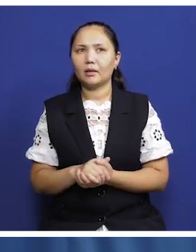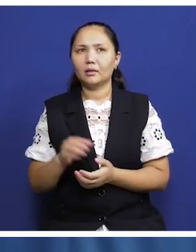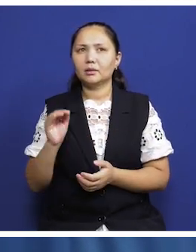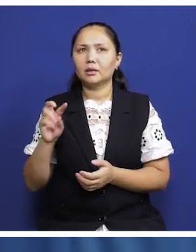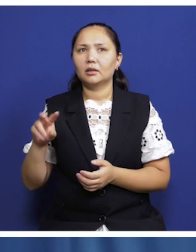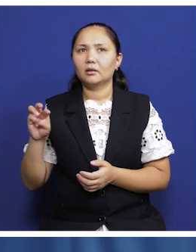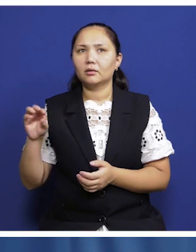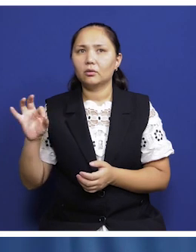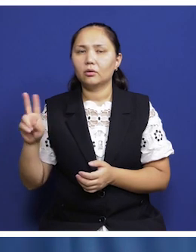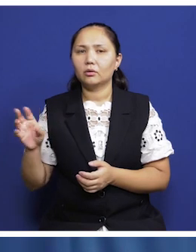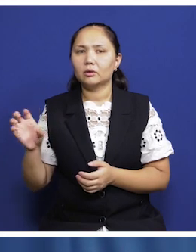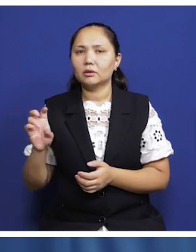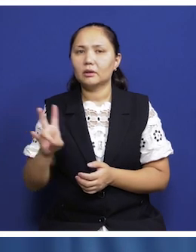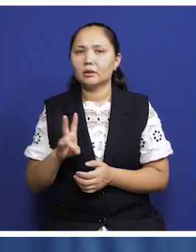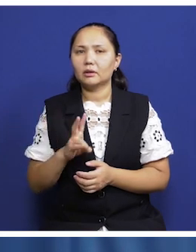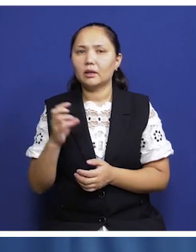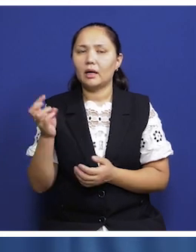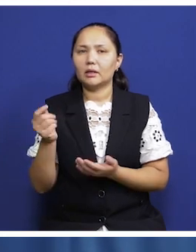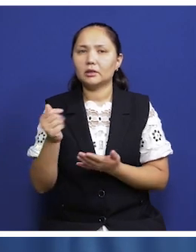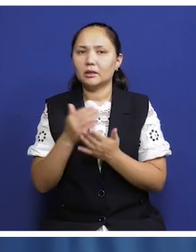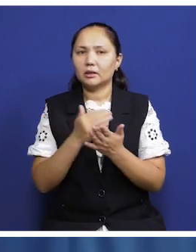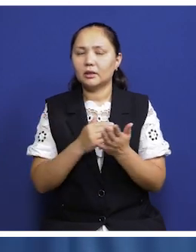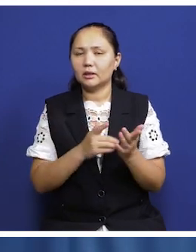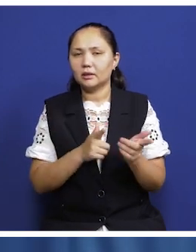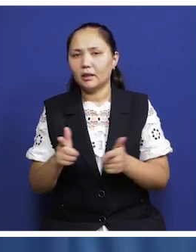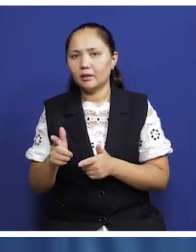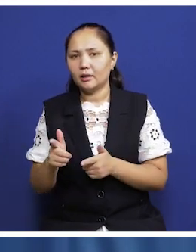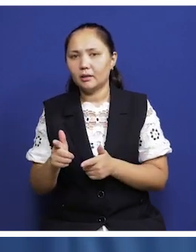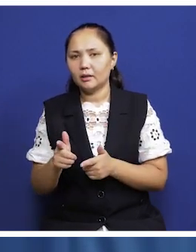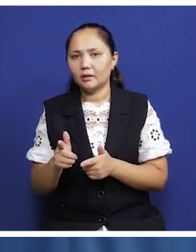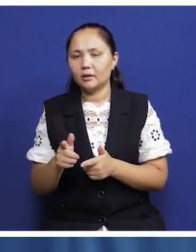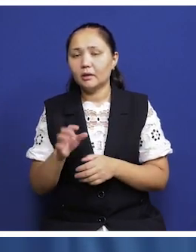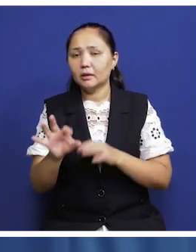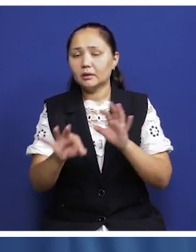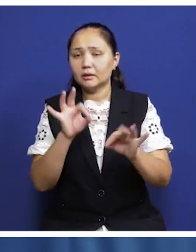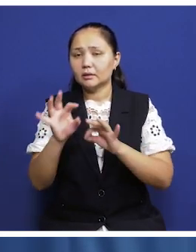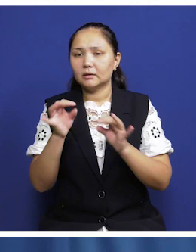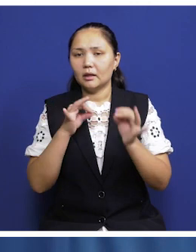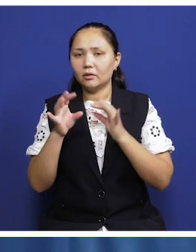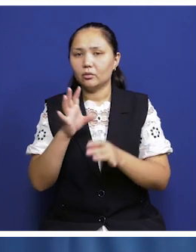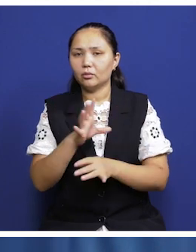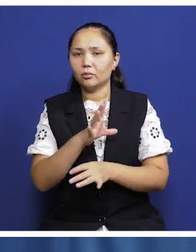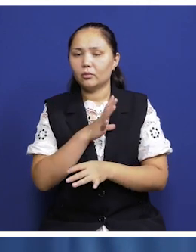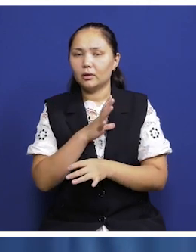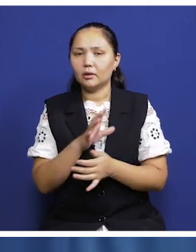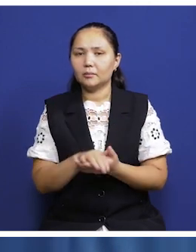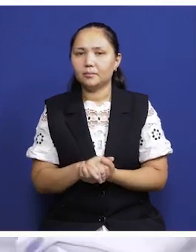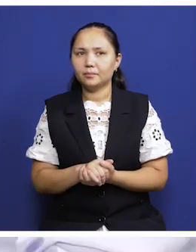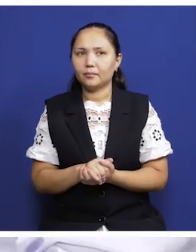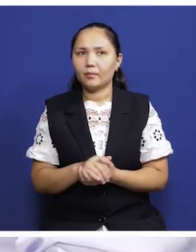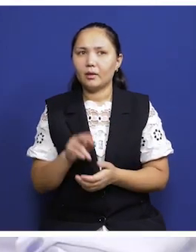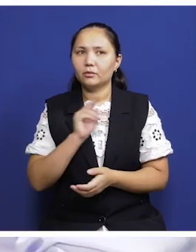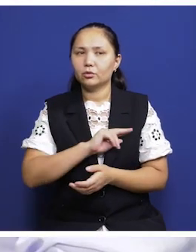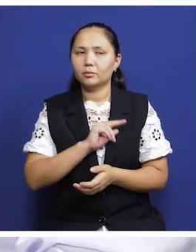90 айында бюджетті уже шығарамыз сессия, содан бастап конкурсты жариялай беруге болады. Иә,